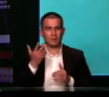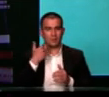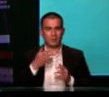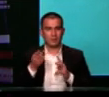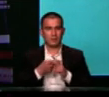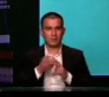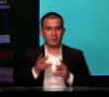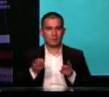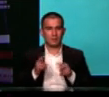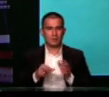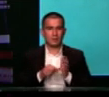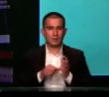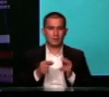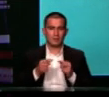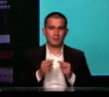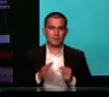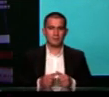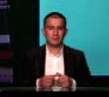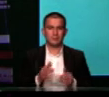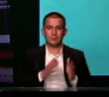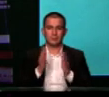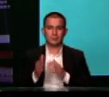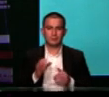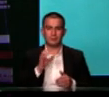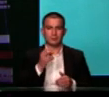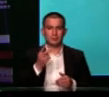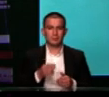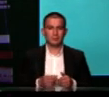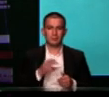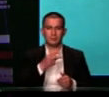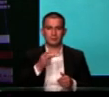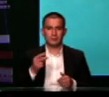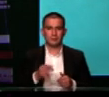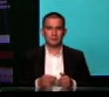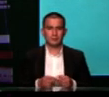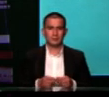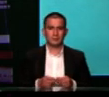bo'lganimizda qoldiq 6 ga teng. Keyingisi S2 barobar